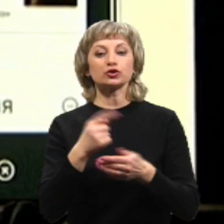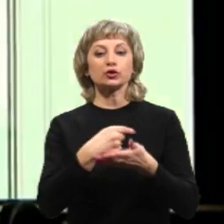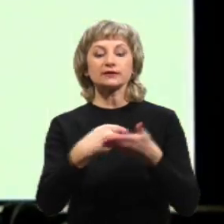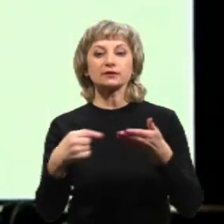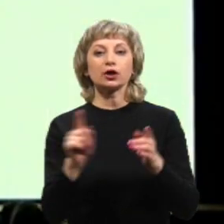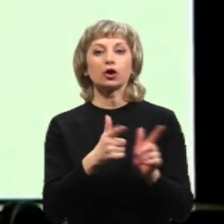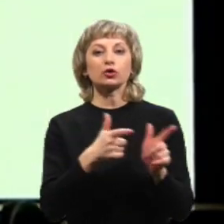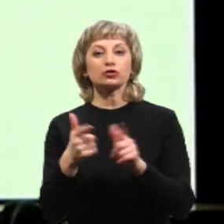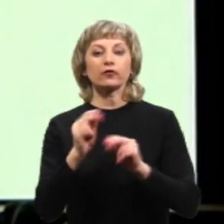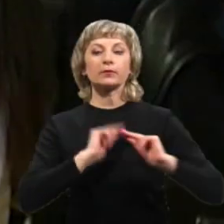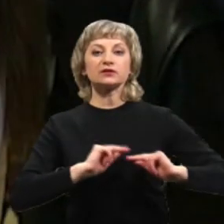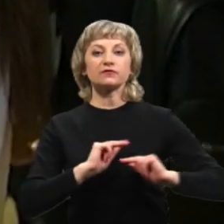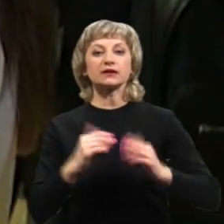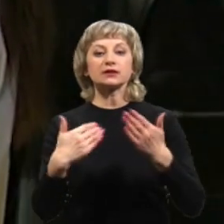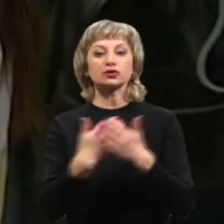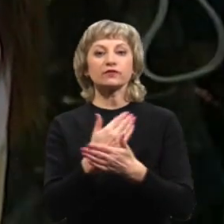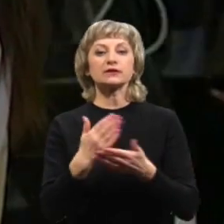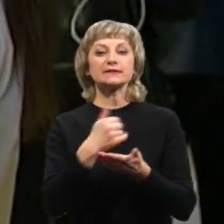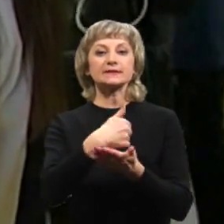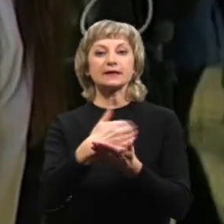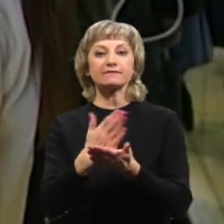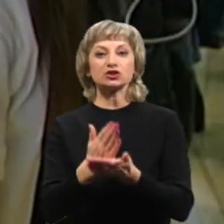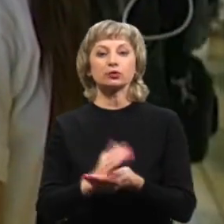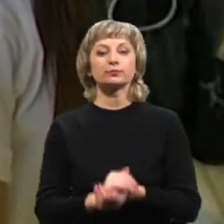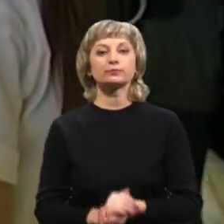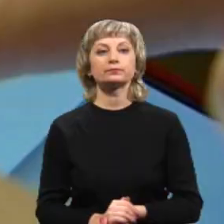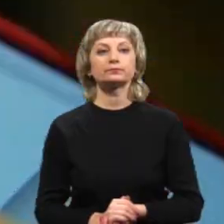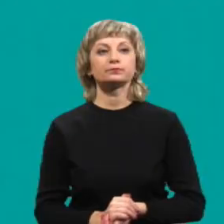вони готові працювати із новим сервісом.